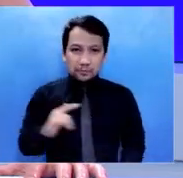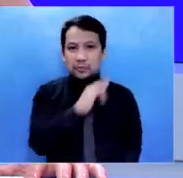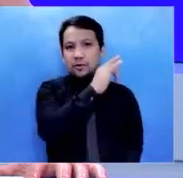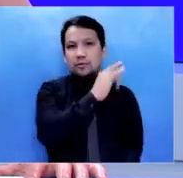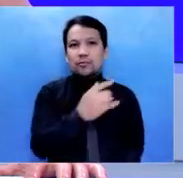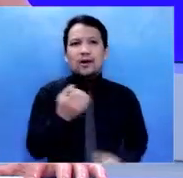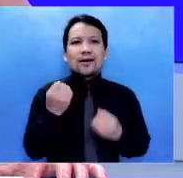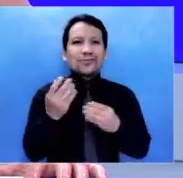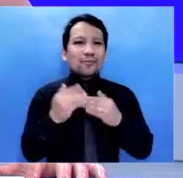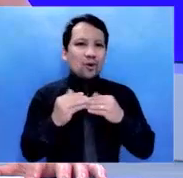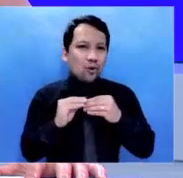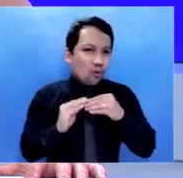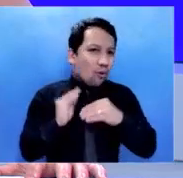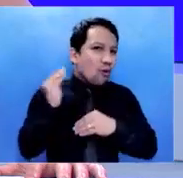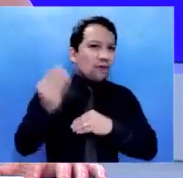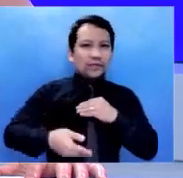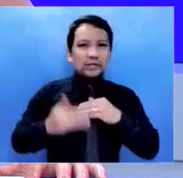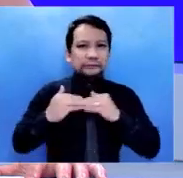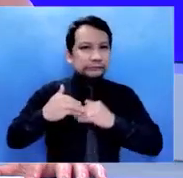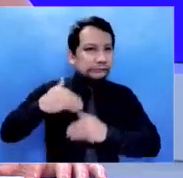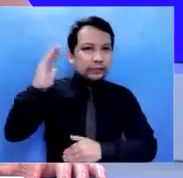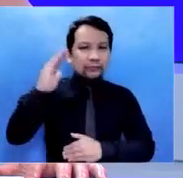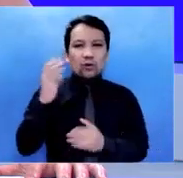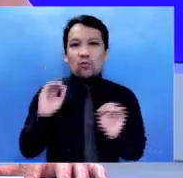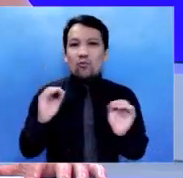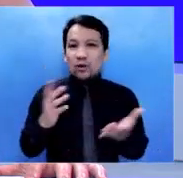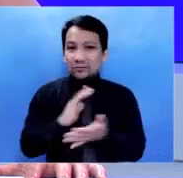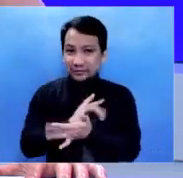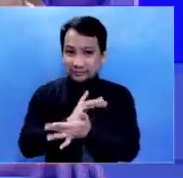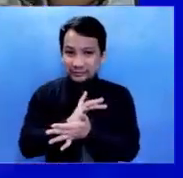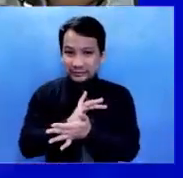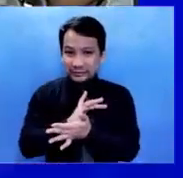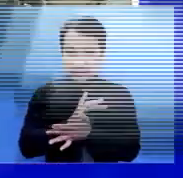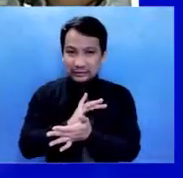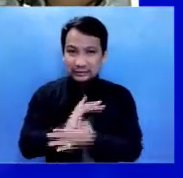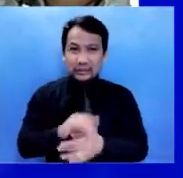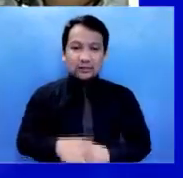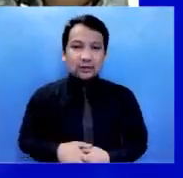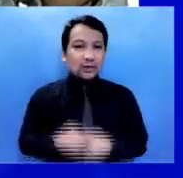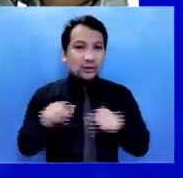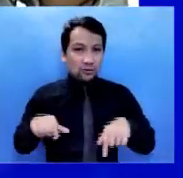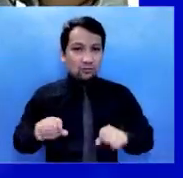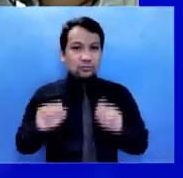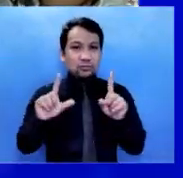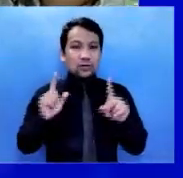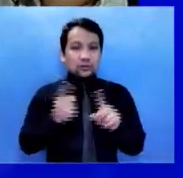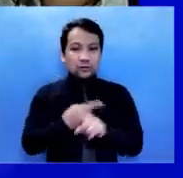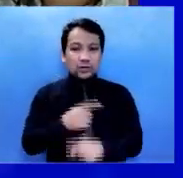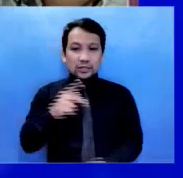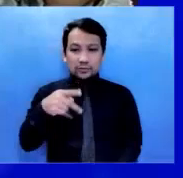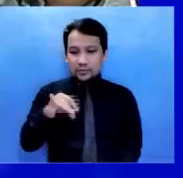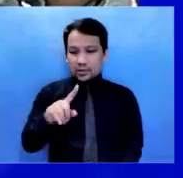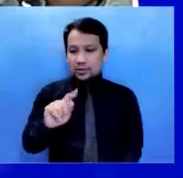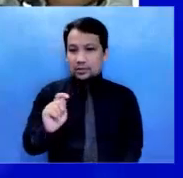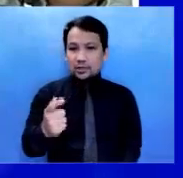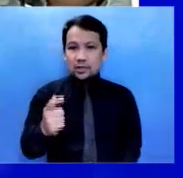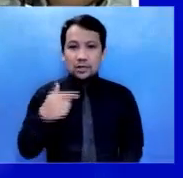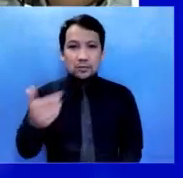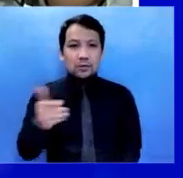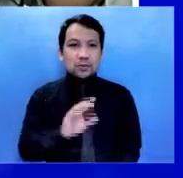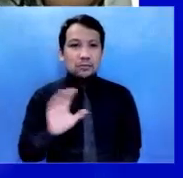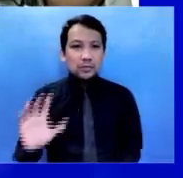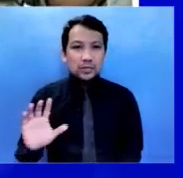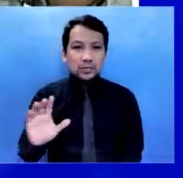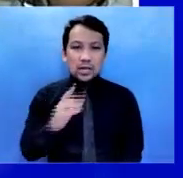dami ng mga pasahero kumpara noong wala pang pandemya. At live mula sa PTEX, nasa frontline ang balitang